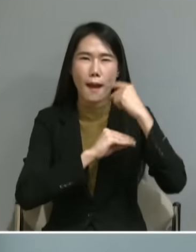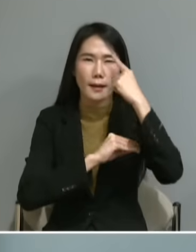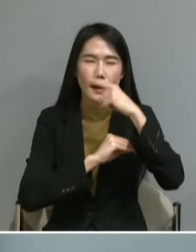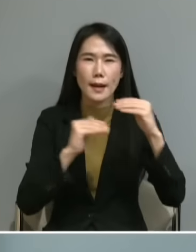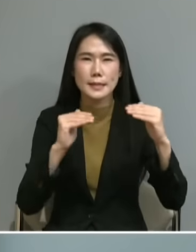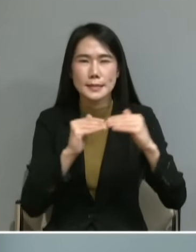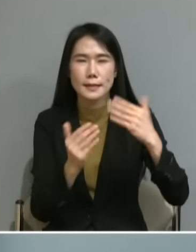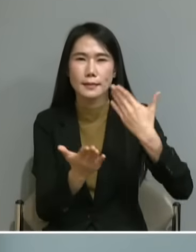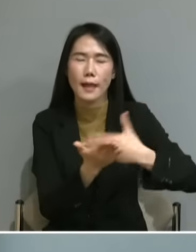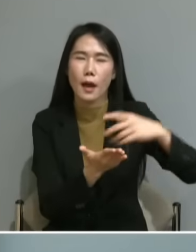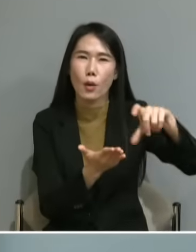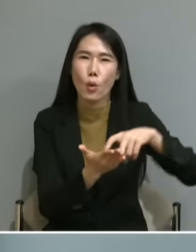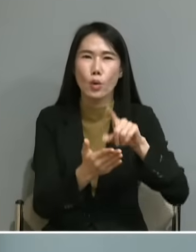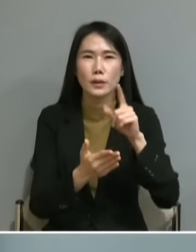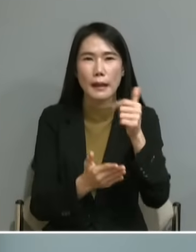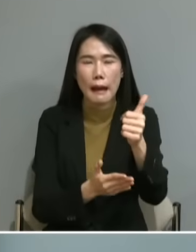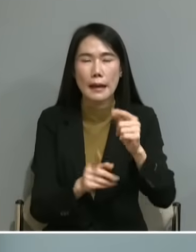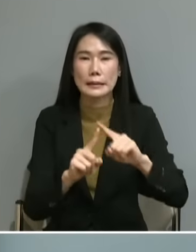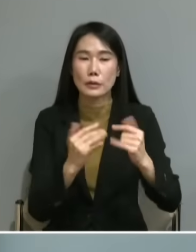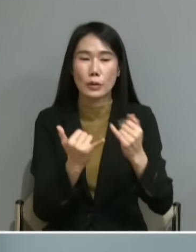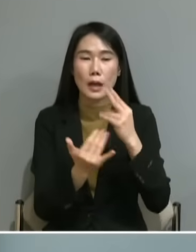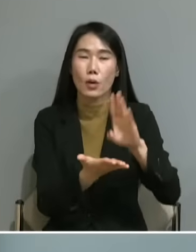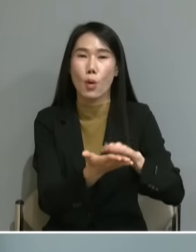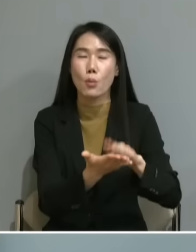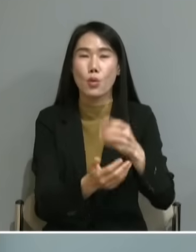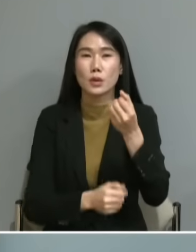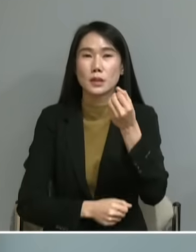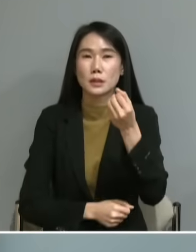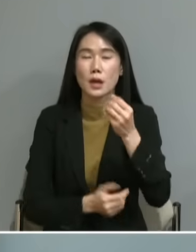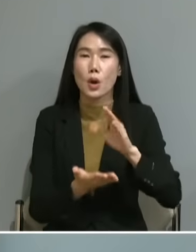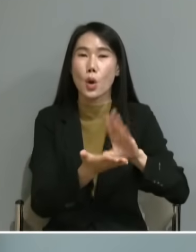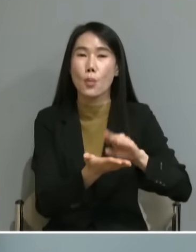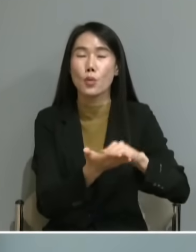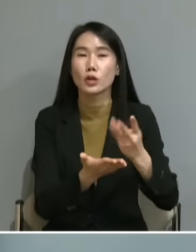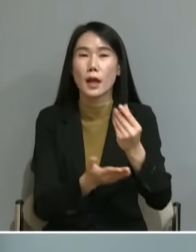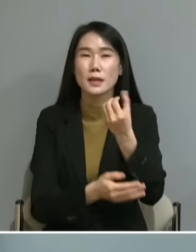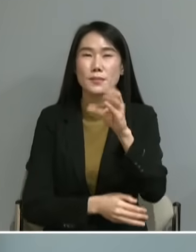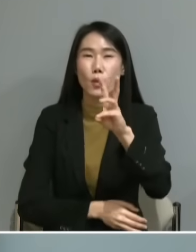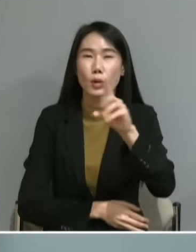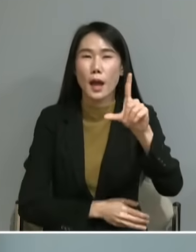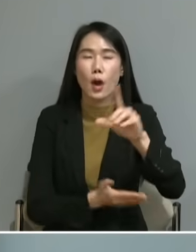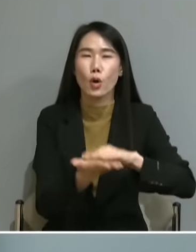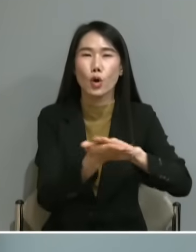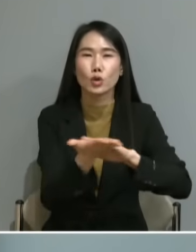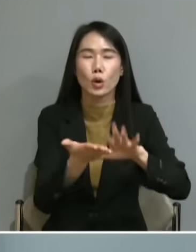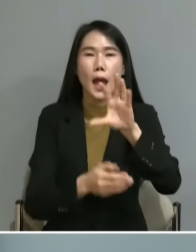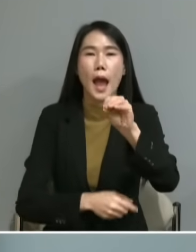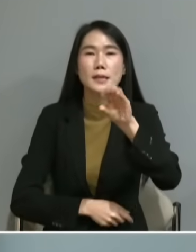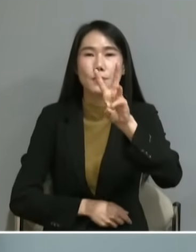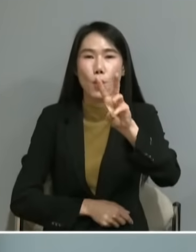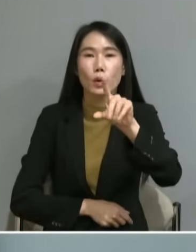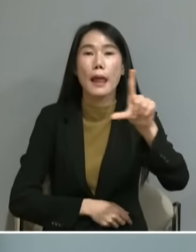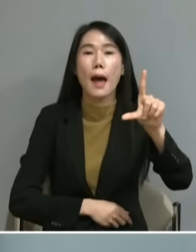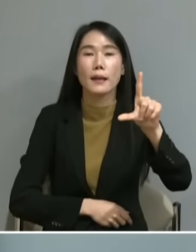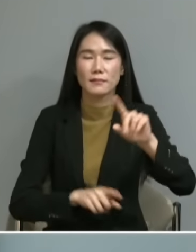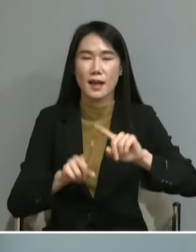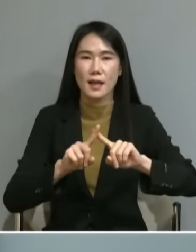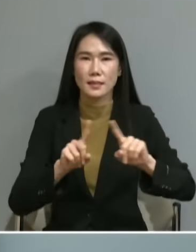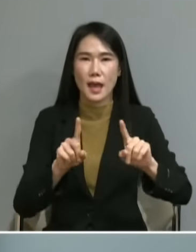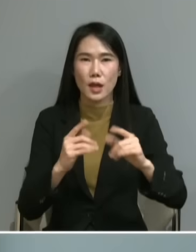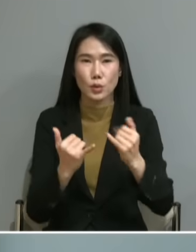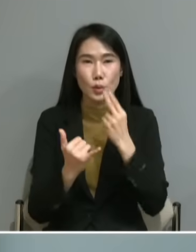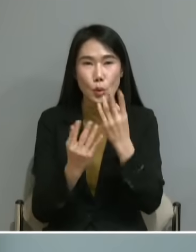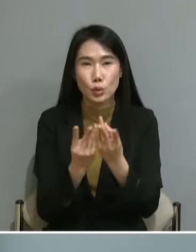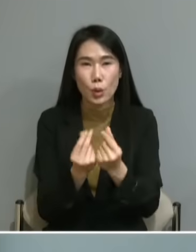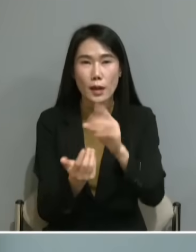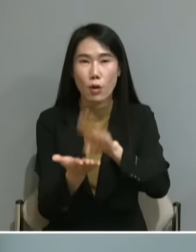ครับในเบื้องต้นคือ16 ล้านคนนะครับขอประทานโทษ56 ล้านคนนะครับแต่เมื่อไปดูตัวเลขจริ